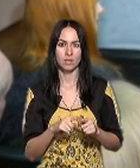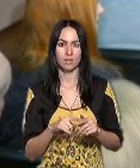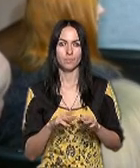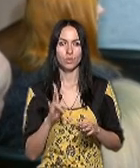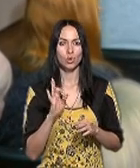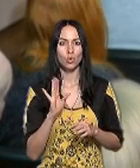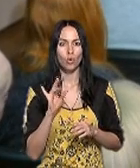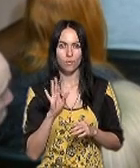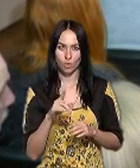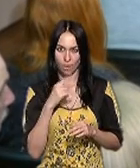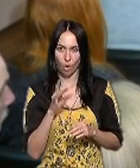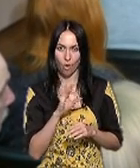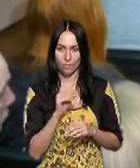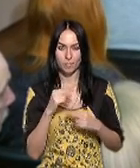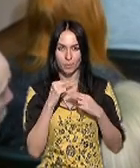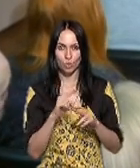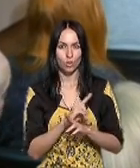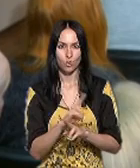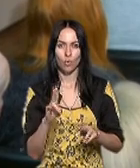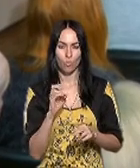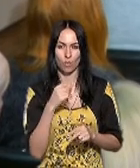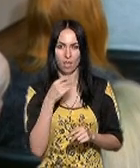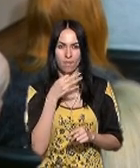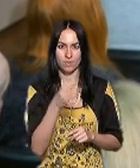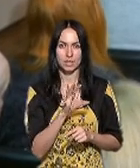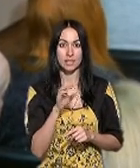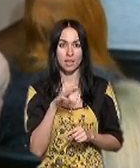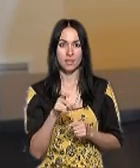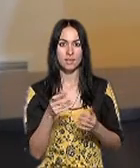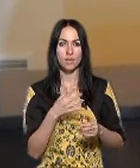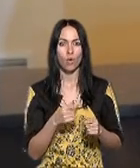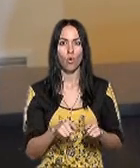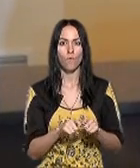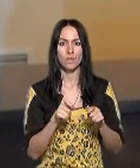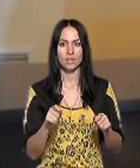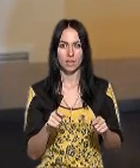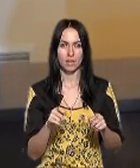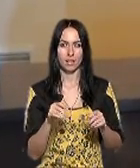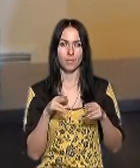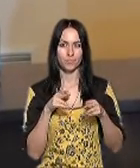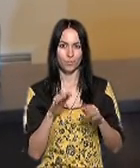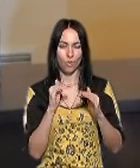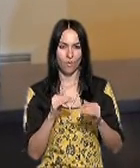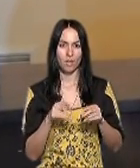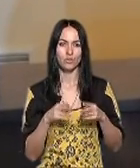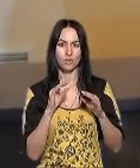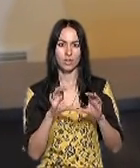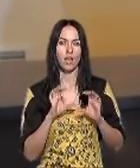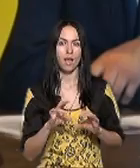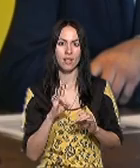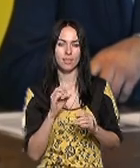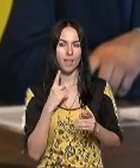Новіков каже, офіційно підозри нікому не висували. Стаття, за якою відкрили провадження, не дбали ставлення військовослужбовців до